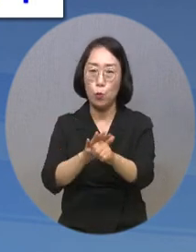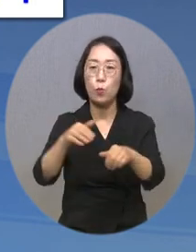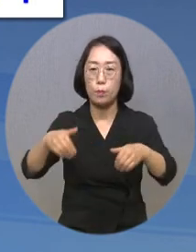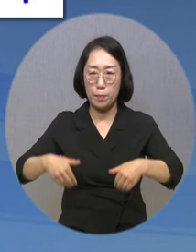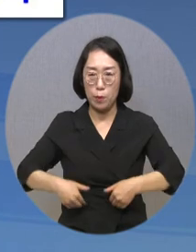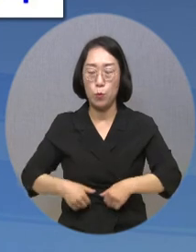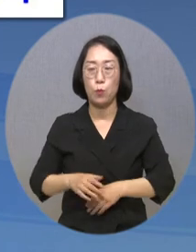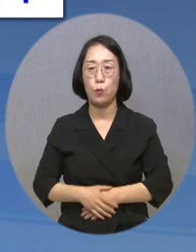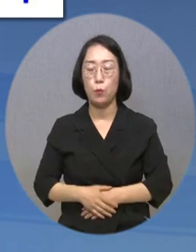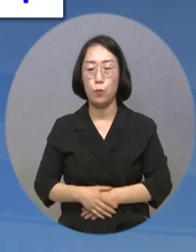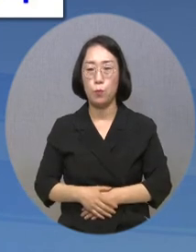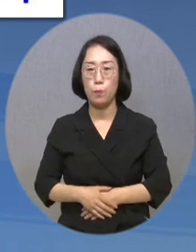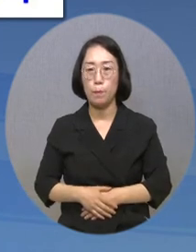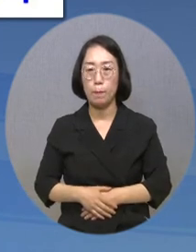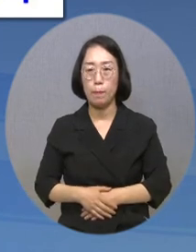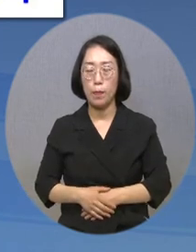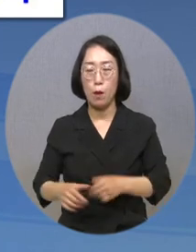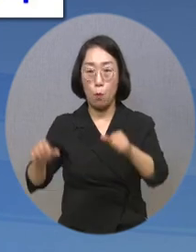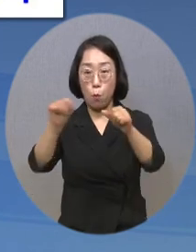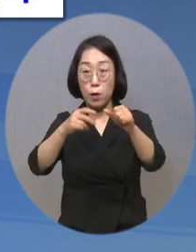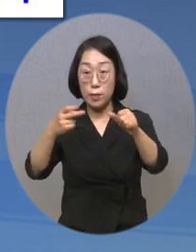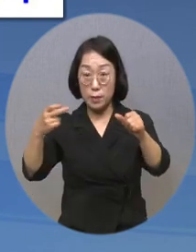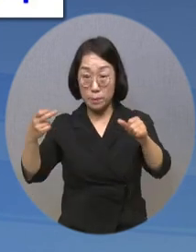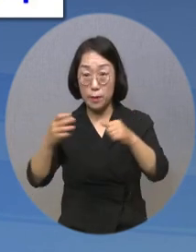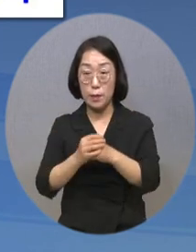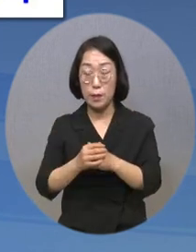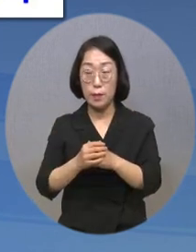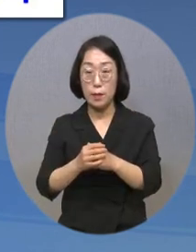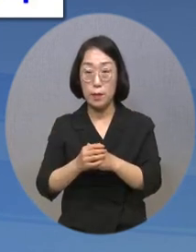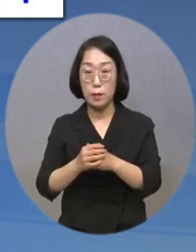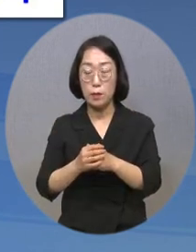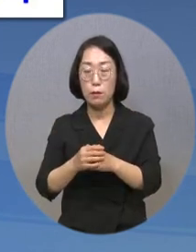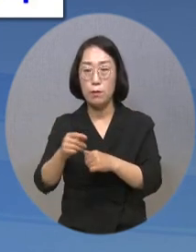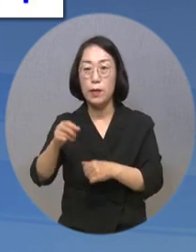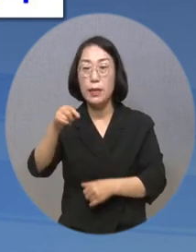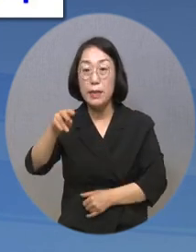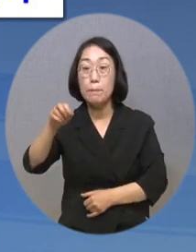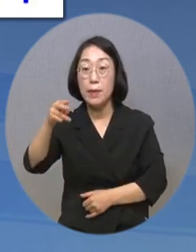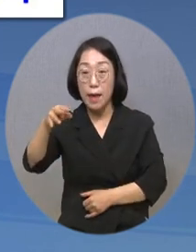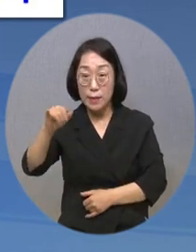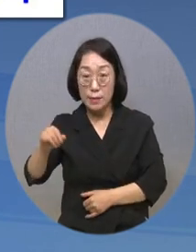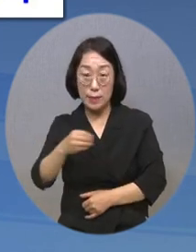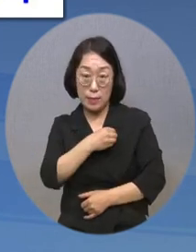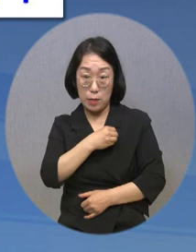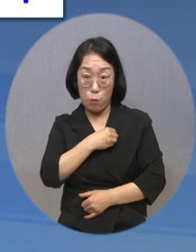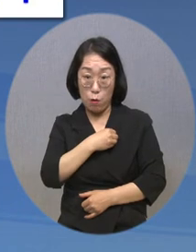있습니다. 지난 12일 국회의원 회관에서 김혜지 의원실이 주최하고